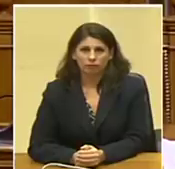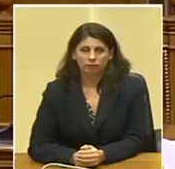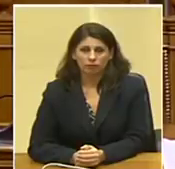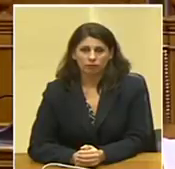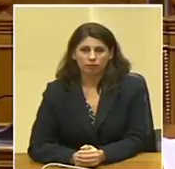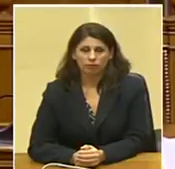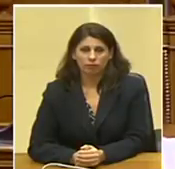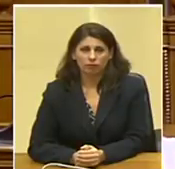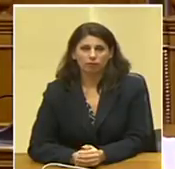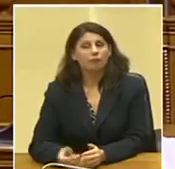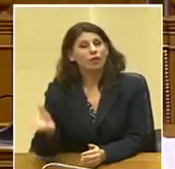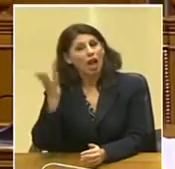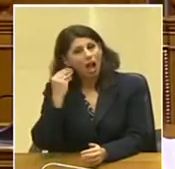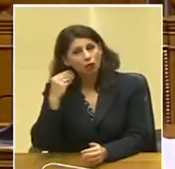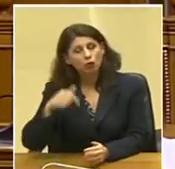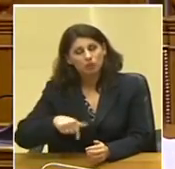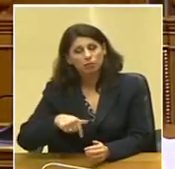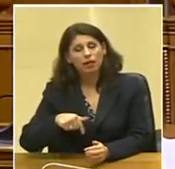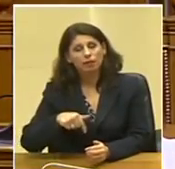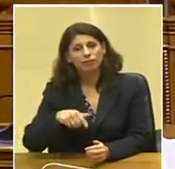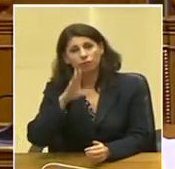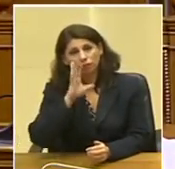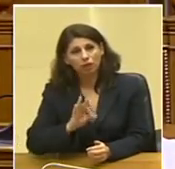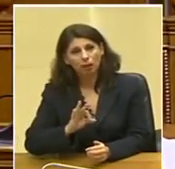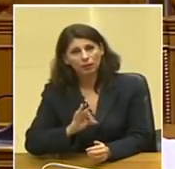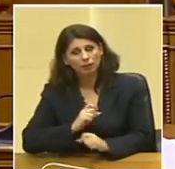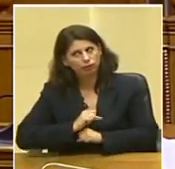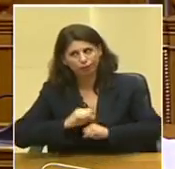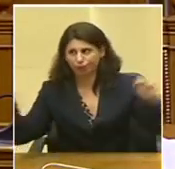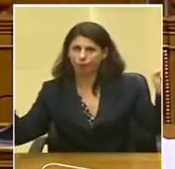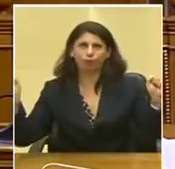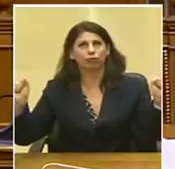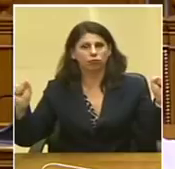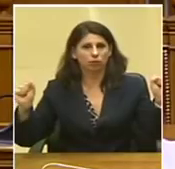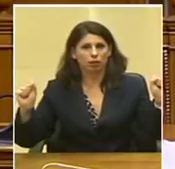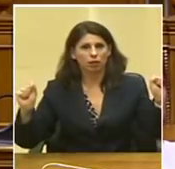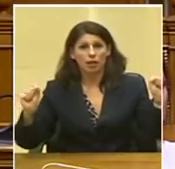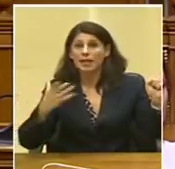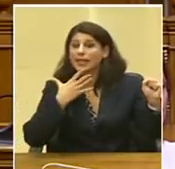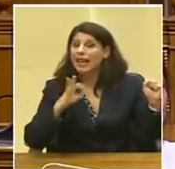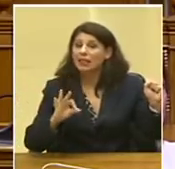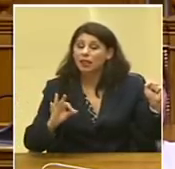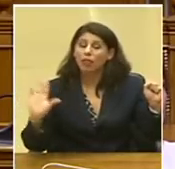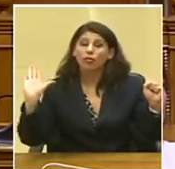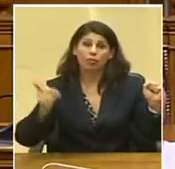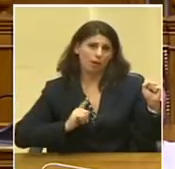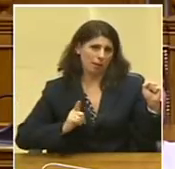Σας άκουσα όμως σήμερα και πραγματικά έχω βγει από τα ρούχα μου, διότι δεν περίμενα